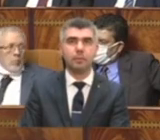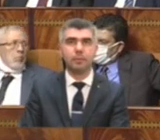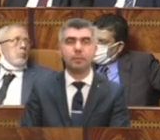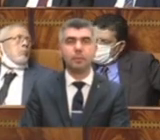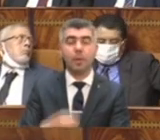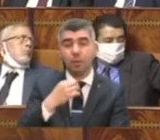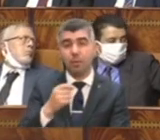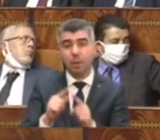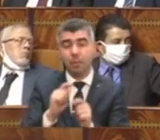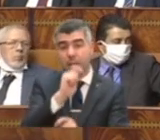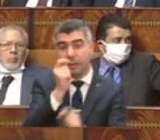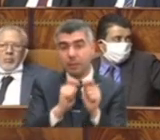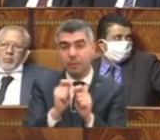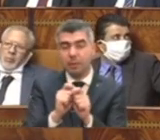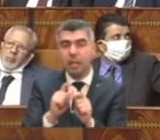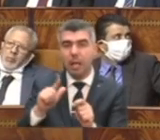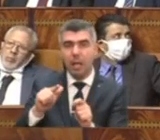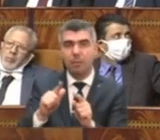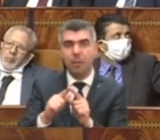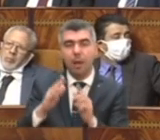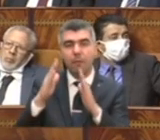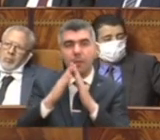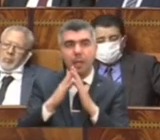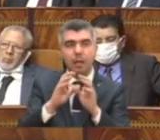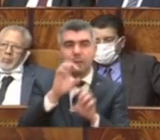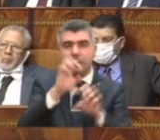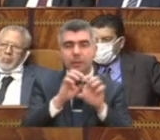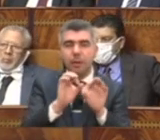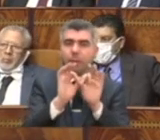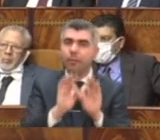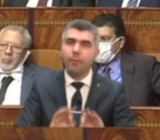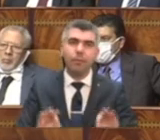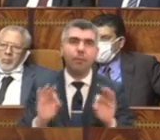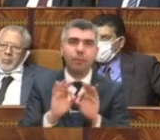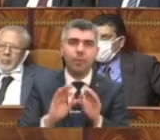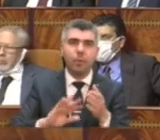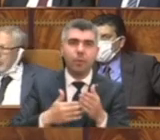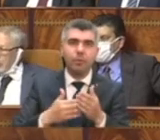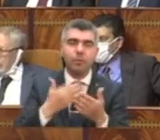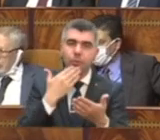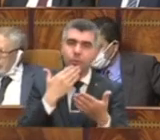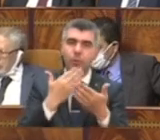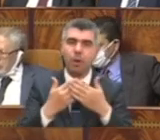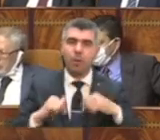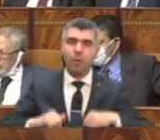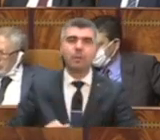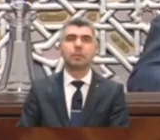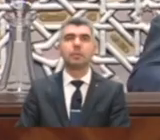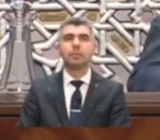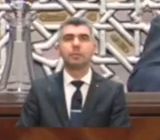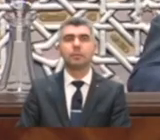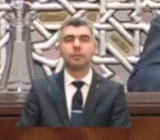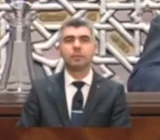اذا كانت تصميم التهيئه موجود راه غادي حتى البناء العشوائي وكاع هذيك اللوبيات غيتقضوا عليهم كما شاء الله والجمال ديالنا. وشكرا سيد الوزير، بارك الله فيك. شكرا